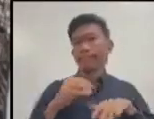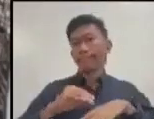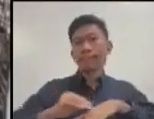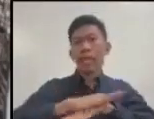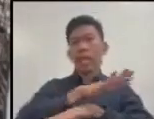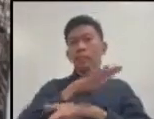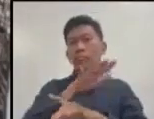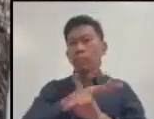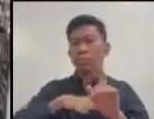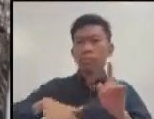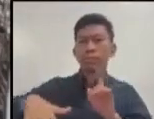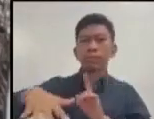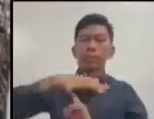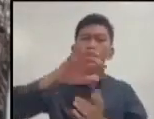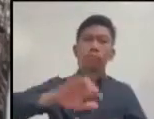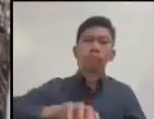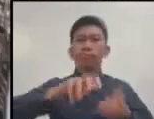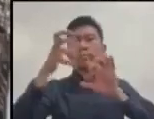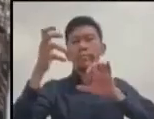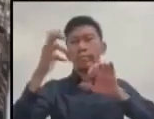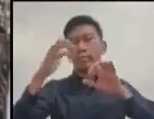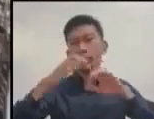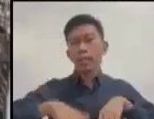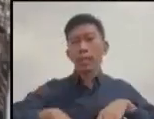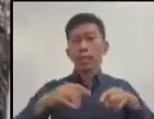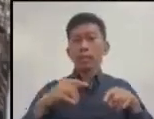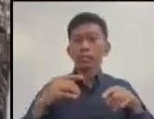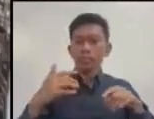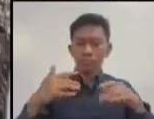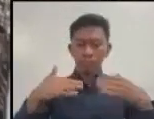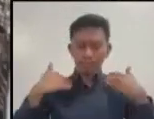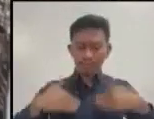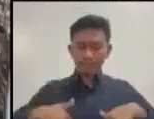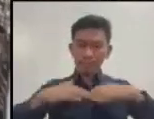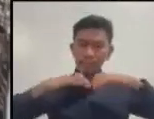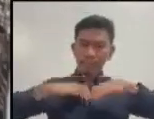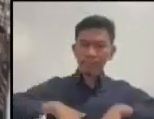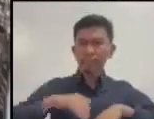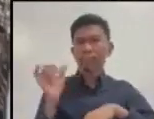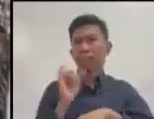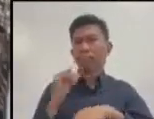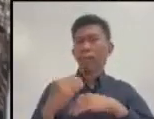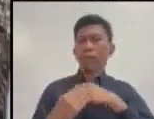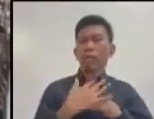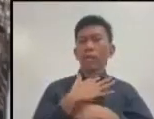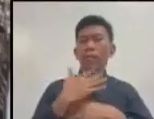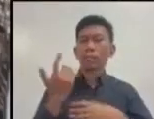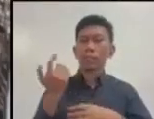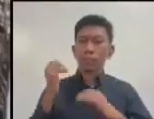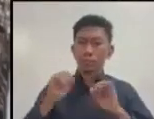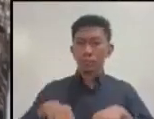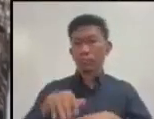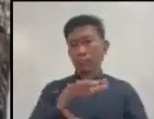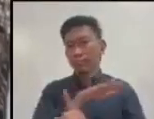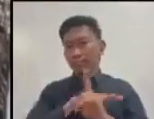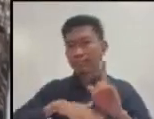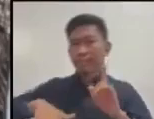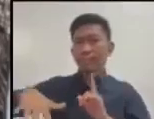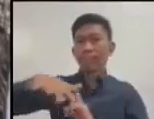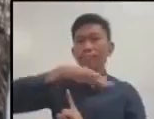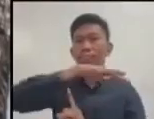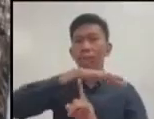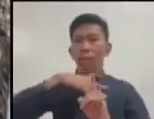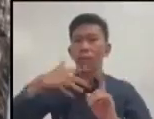at kalusugan, kung saan ito ay nagre-resulta din sa pagkasira ng ating ekosistema na talaga